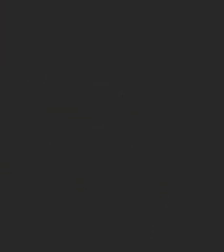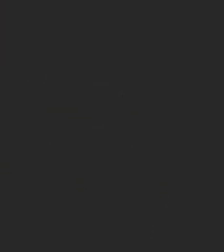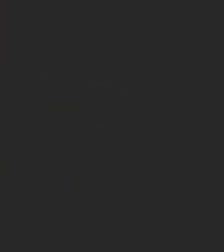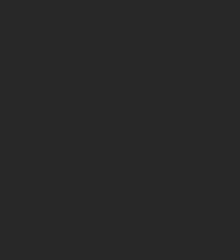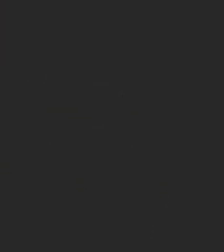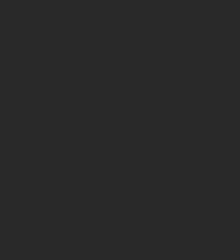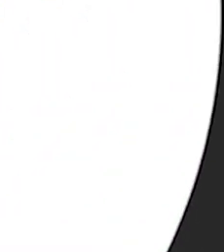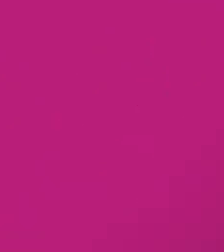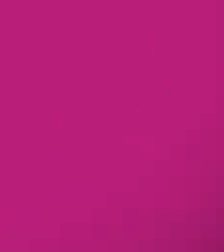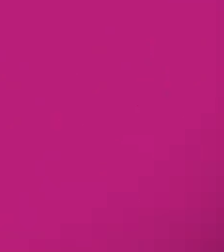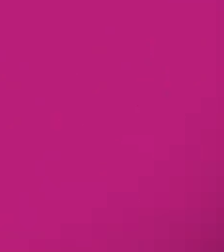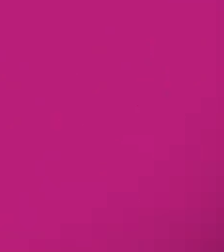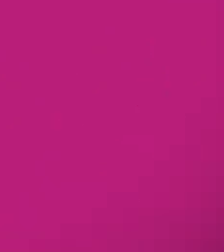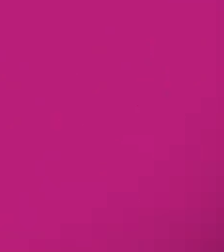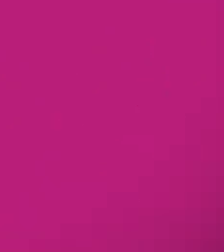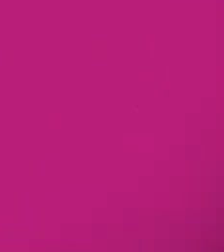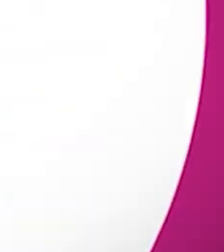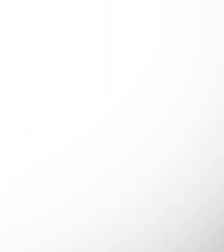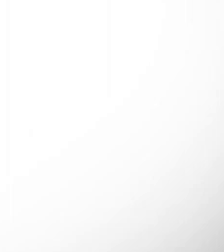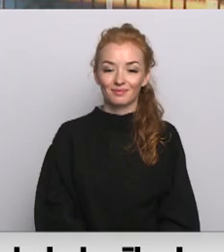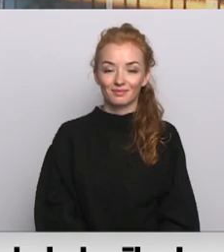Re, viss ēters ir te!